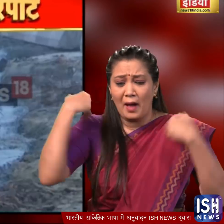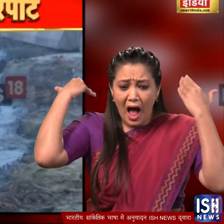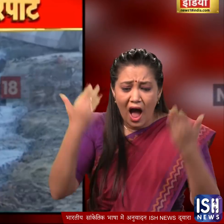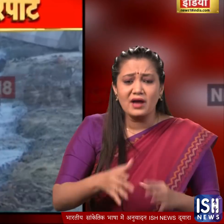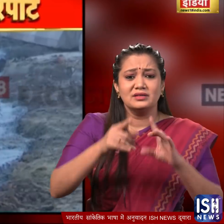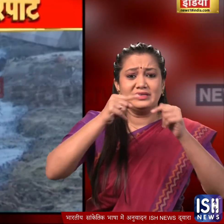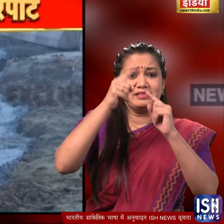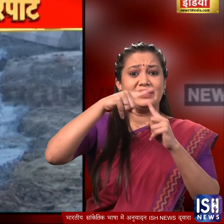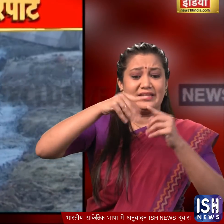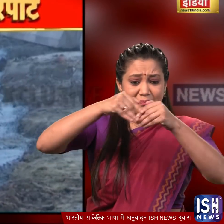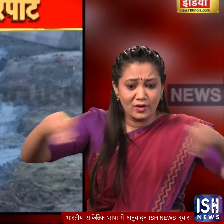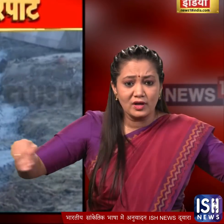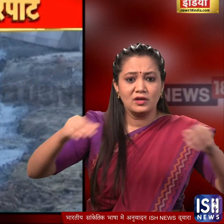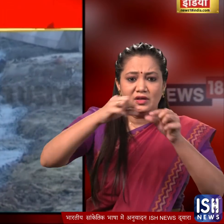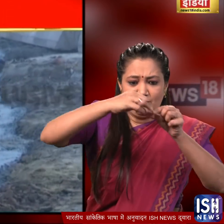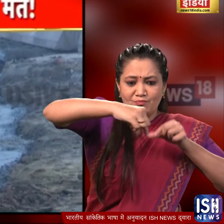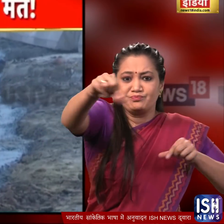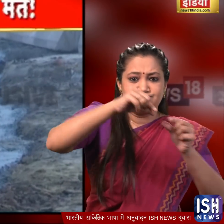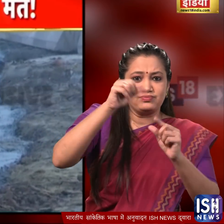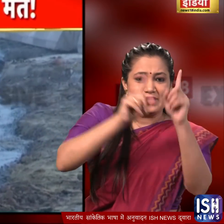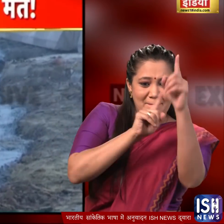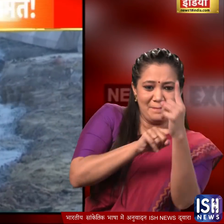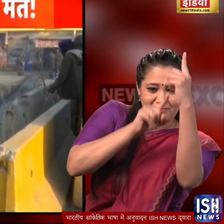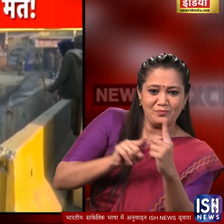भी डटे हैं। वहां पुलिस ने सड़क पर लोहे की लंबी कीलें